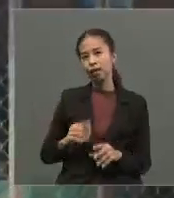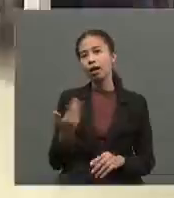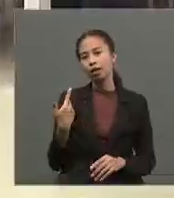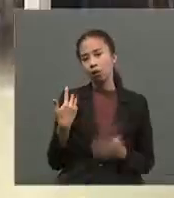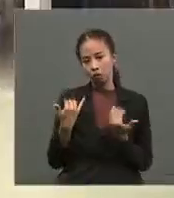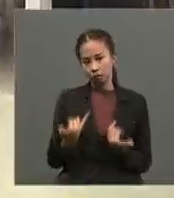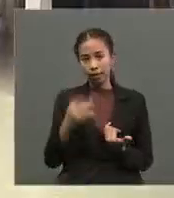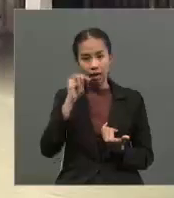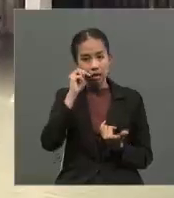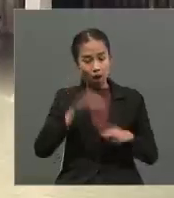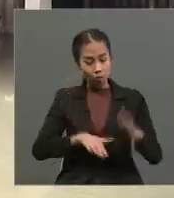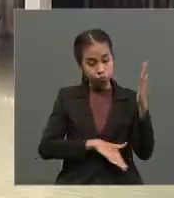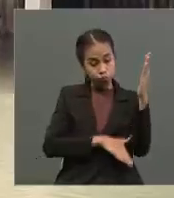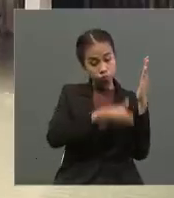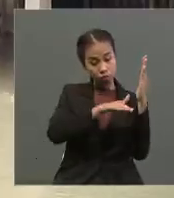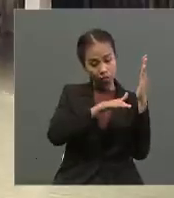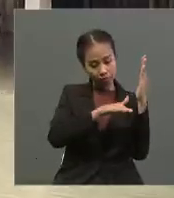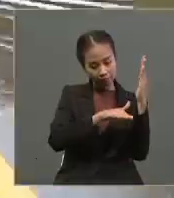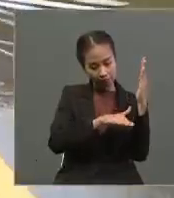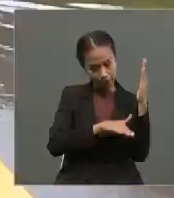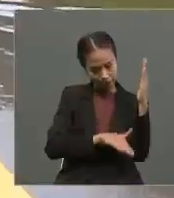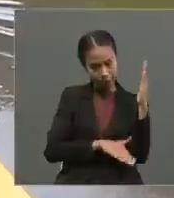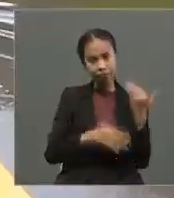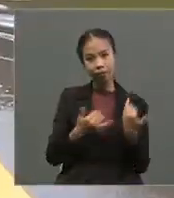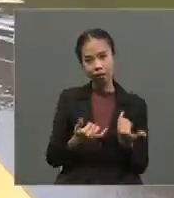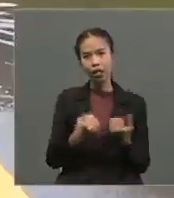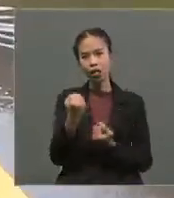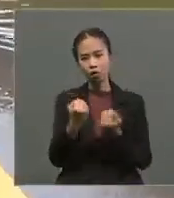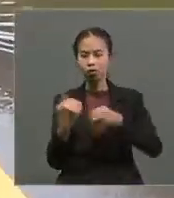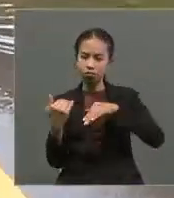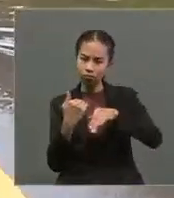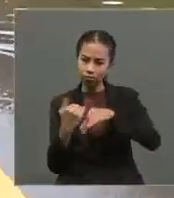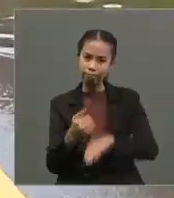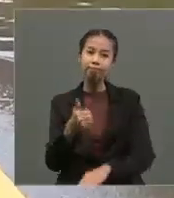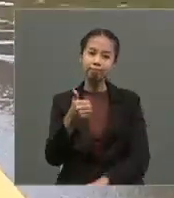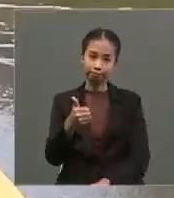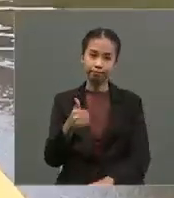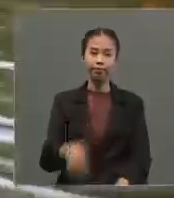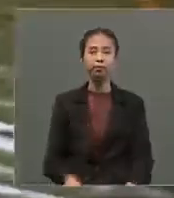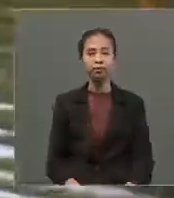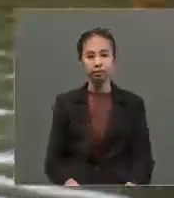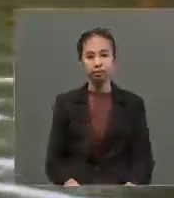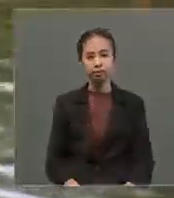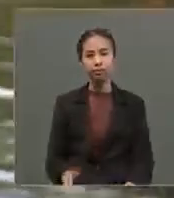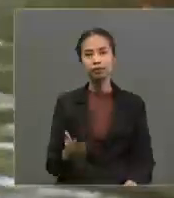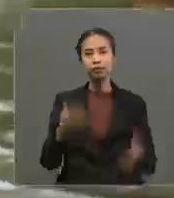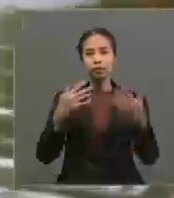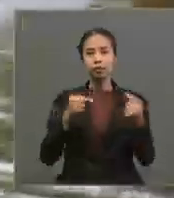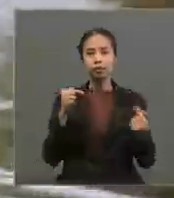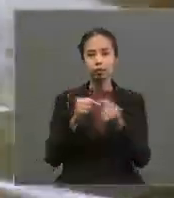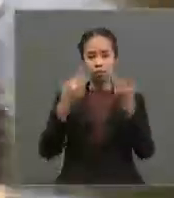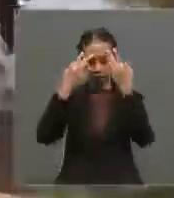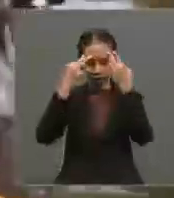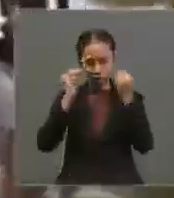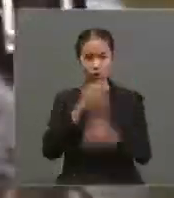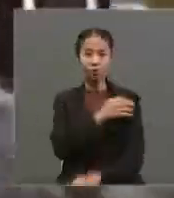ระดับน้ำที่ท่วมขังเริ่มลดลงการสัญจรบางจุดก็ใช้ได้ตามปกตินายพงศักดิ์ยิ่งชนเจริญนายกเทศมนตรี